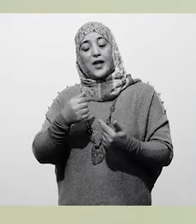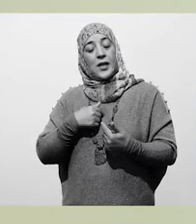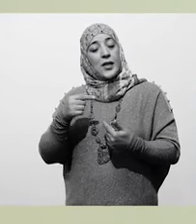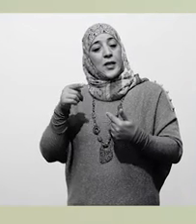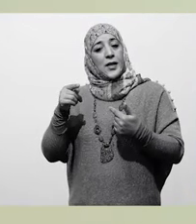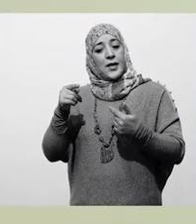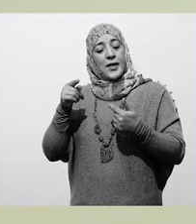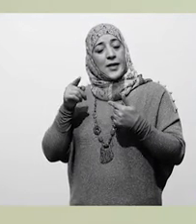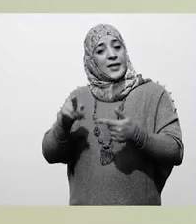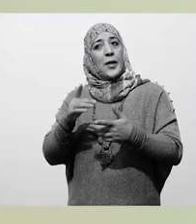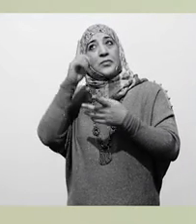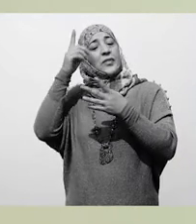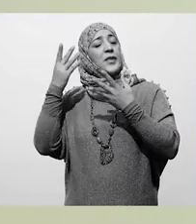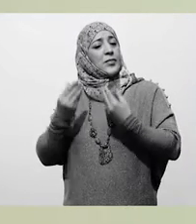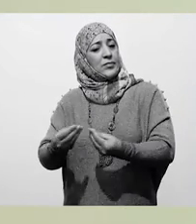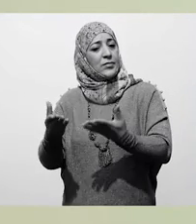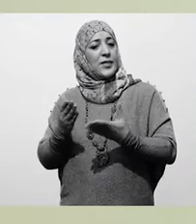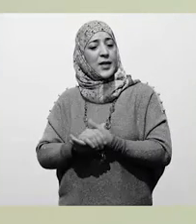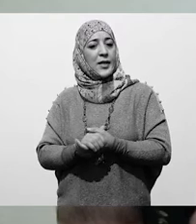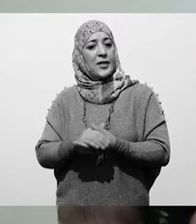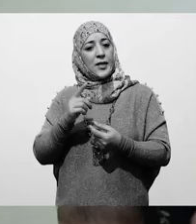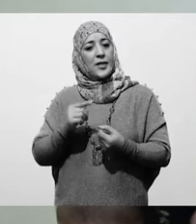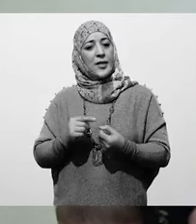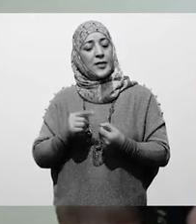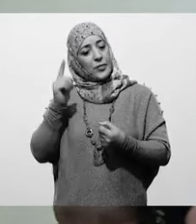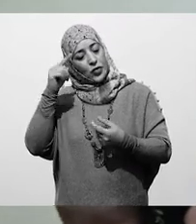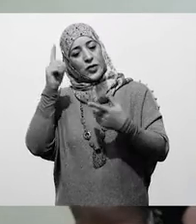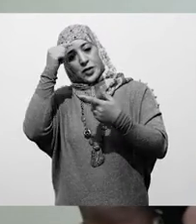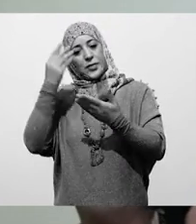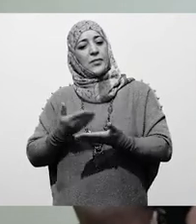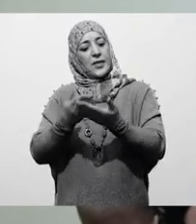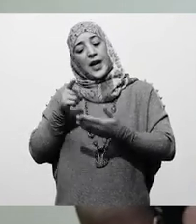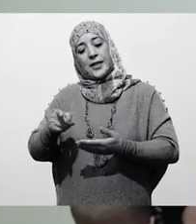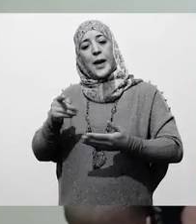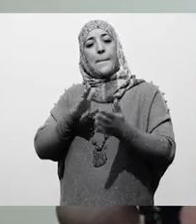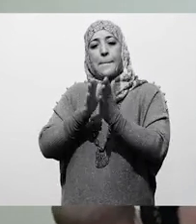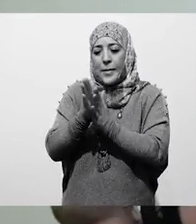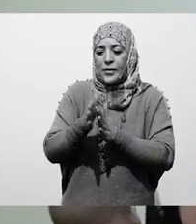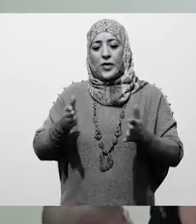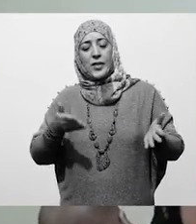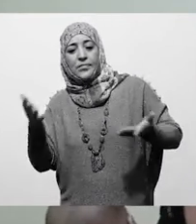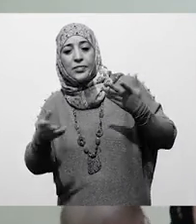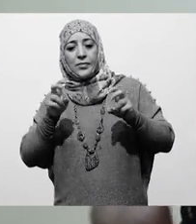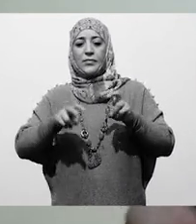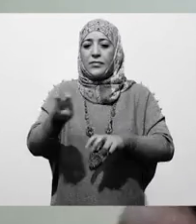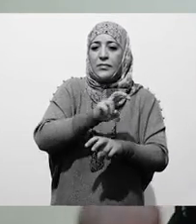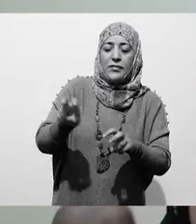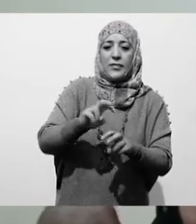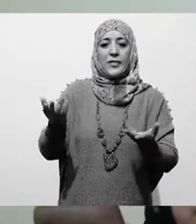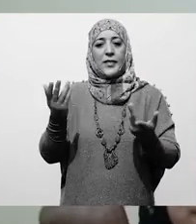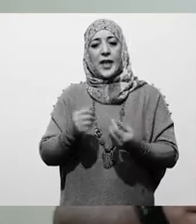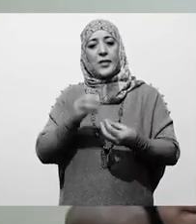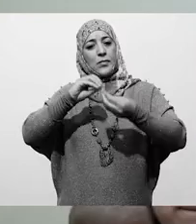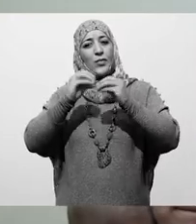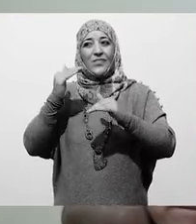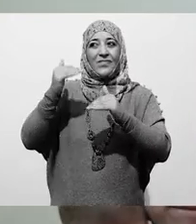mais c'est le destin, c'est son destin. On attend jusqu'à un an pour qu'il bouge et pour qu'il marche, mais